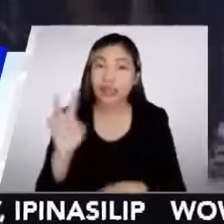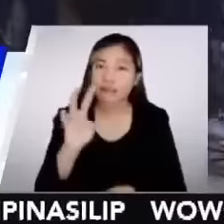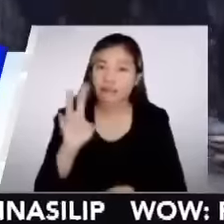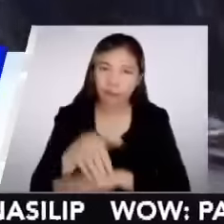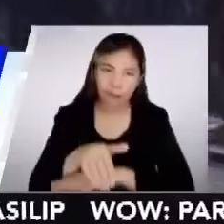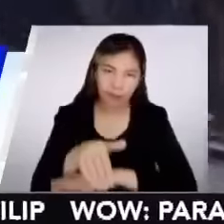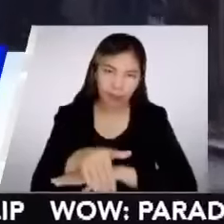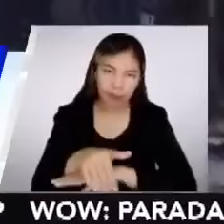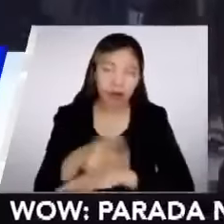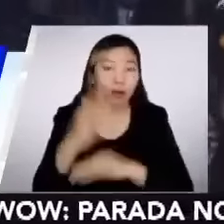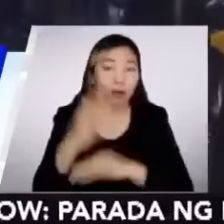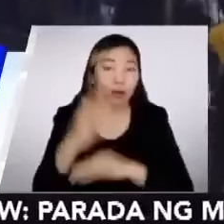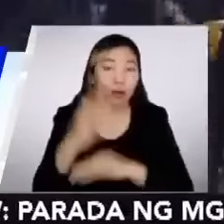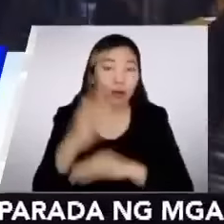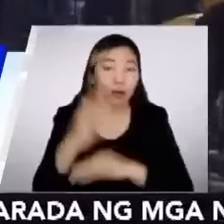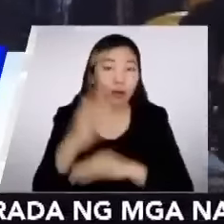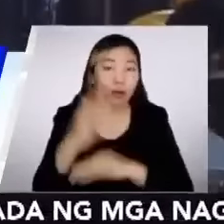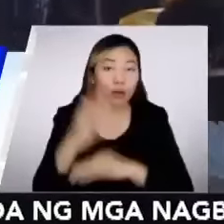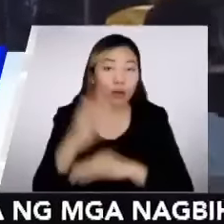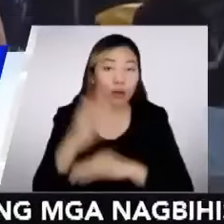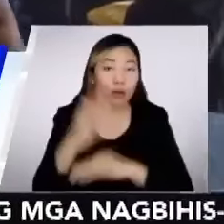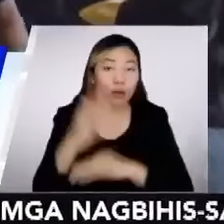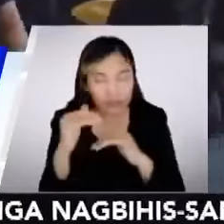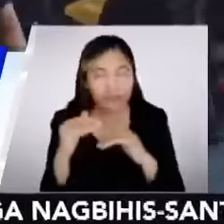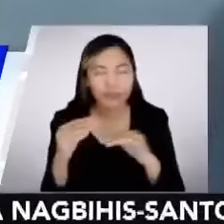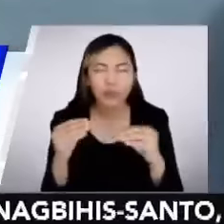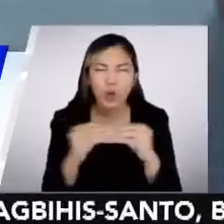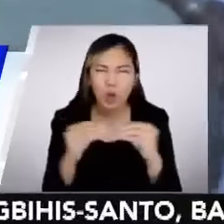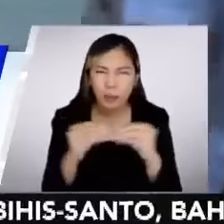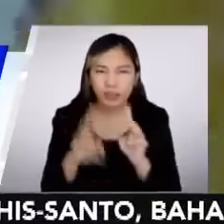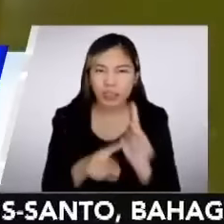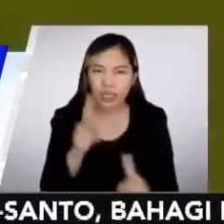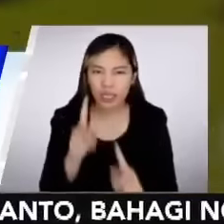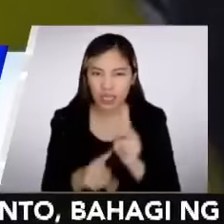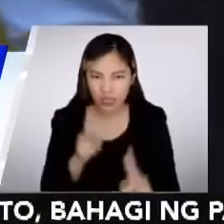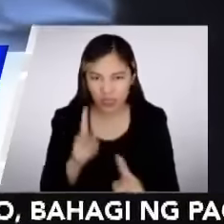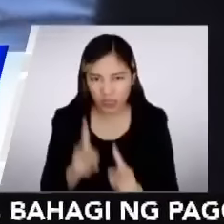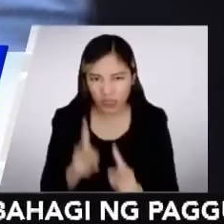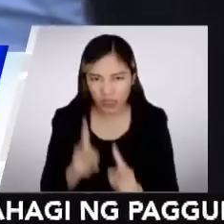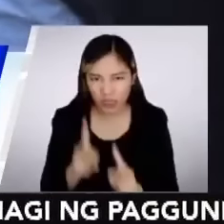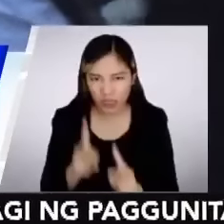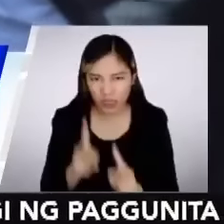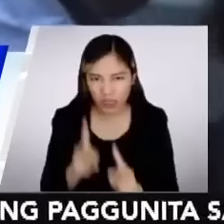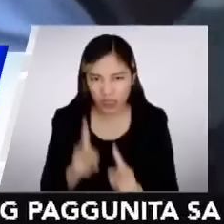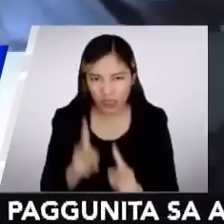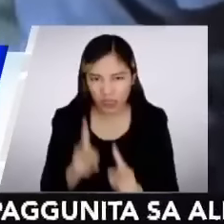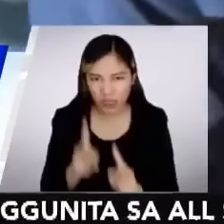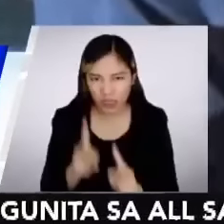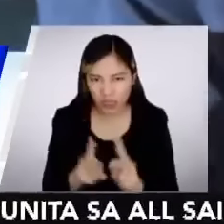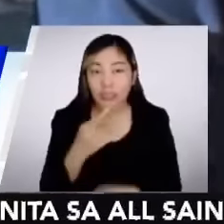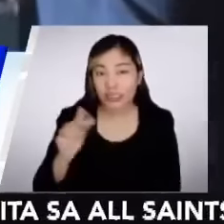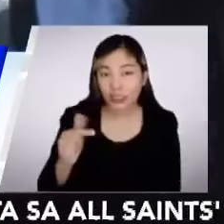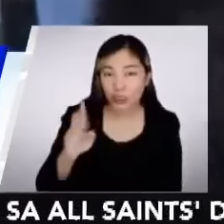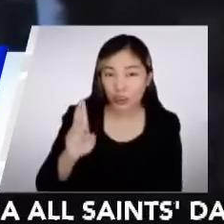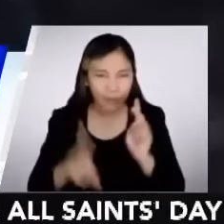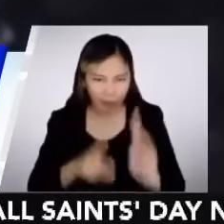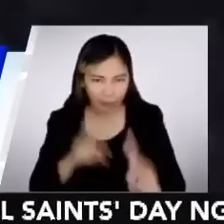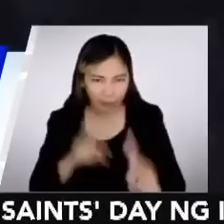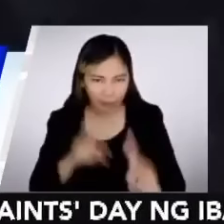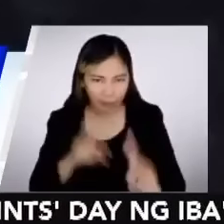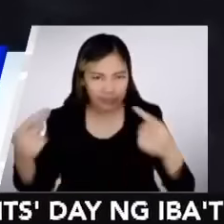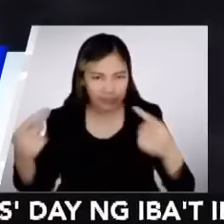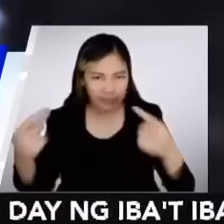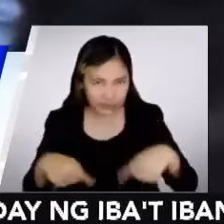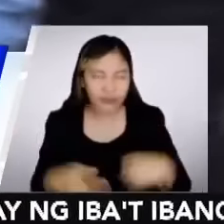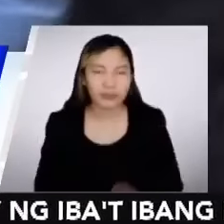sementeryo maging ng local government, mas marami raw ang daragsang mga kababayan natin dito sa sementeryong ito. At